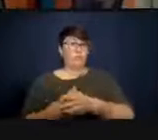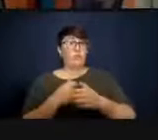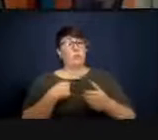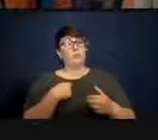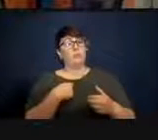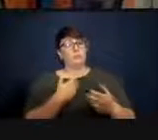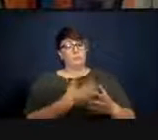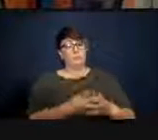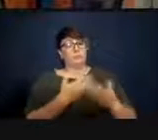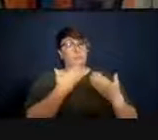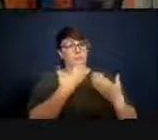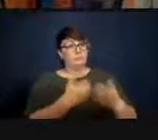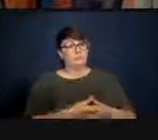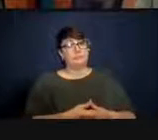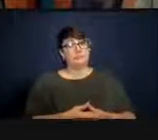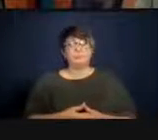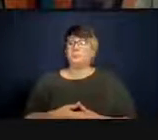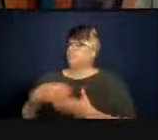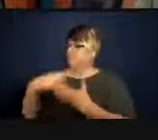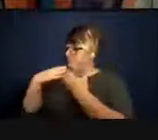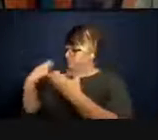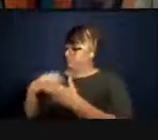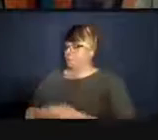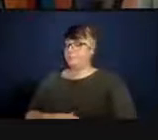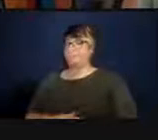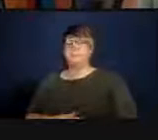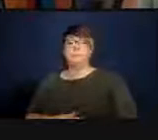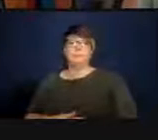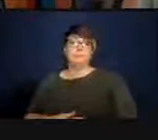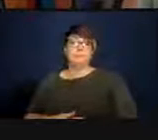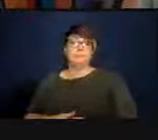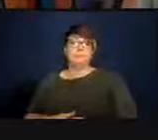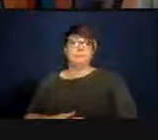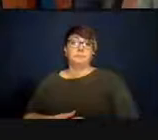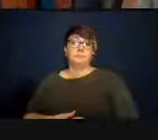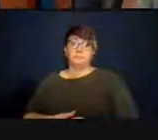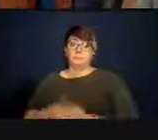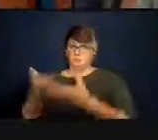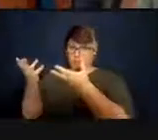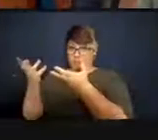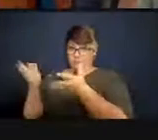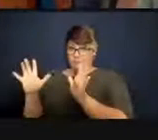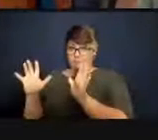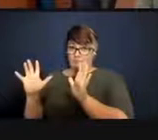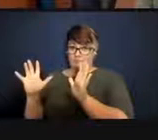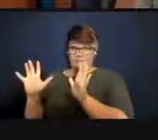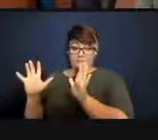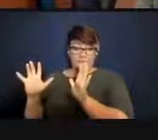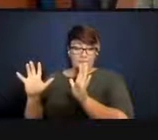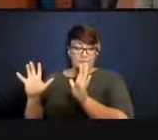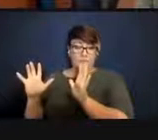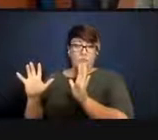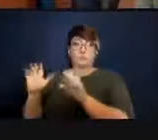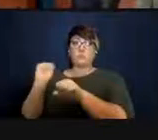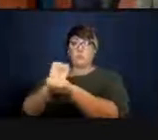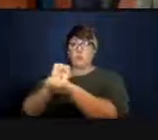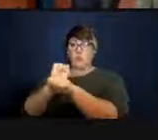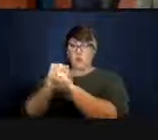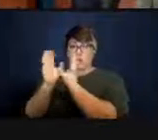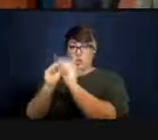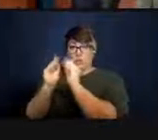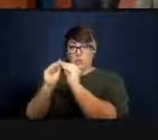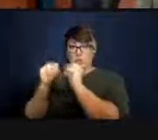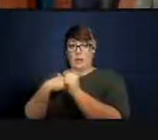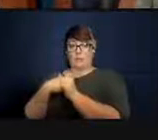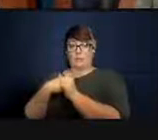نتطلع للعمل معك في القريب العاجل. حسنا، يبدو بأننا انتهينا